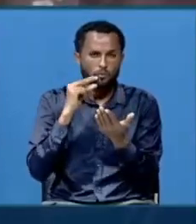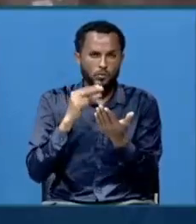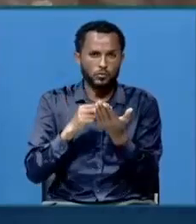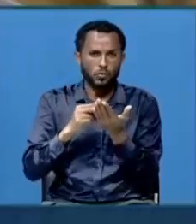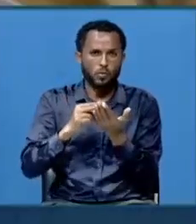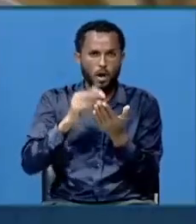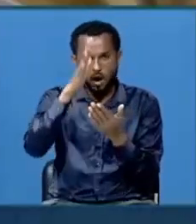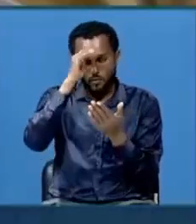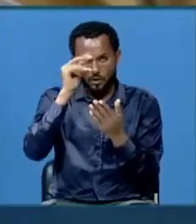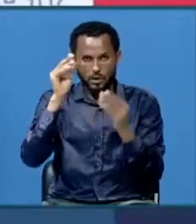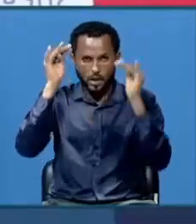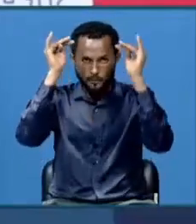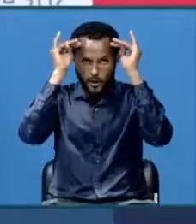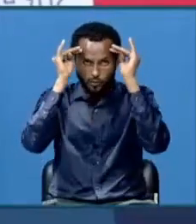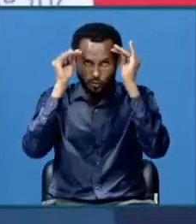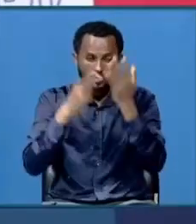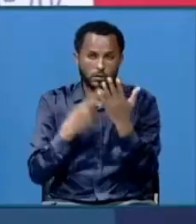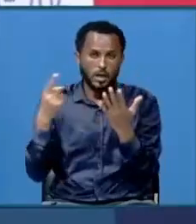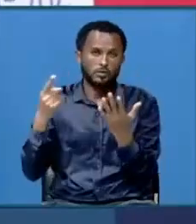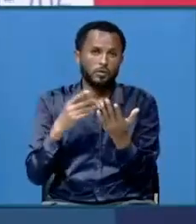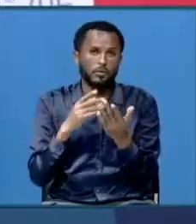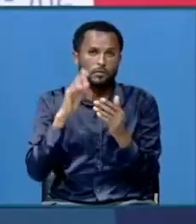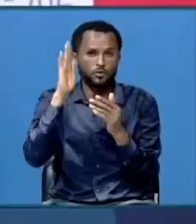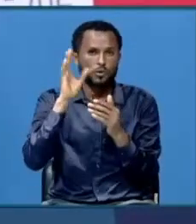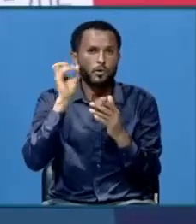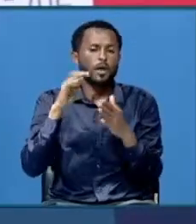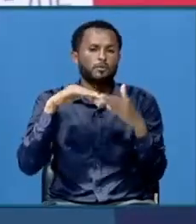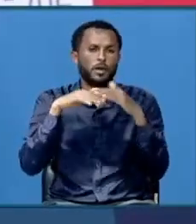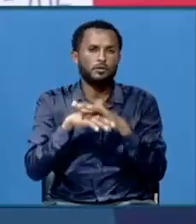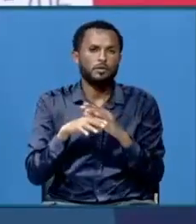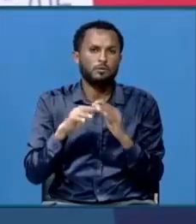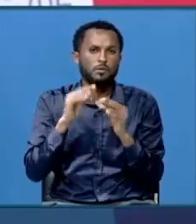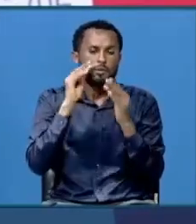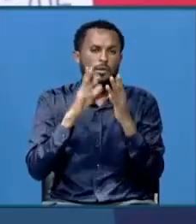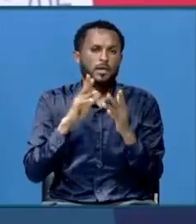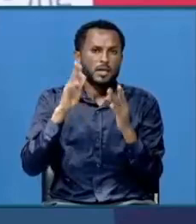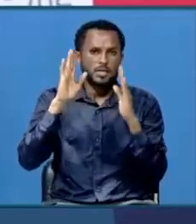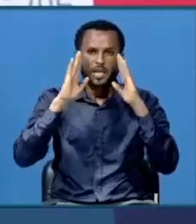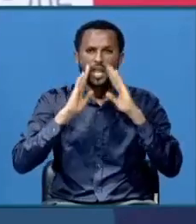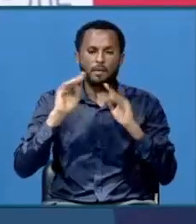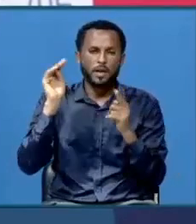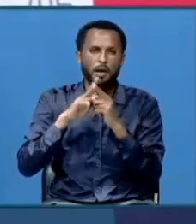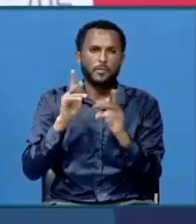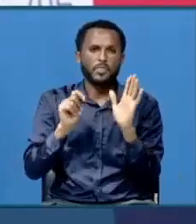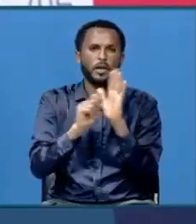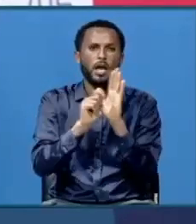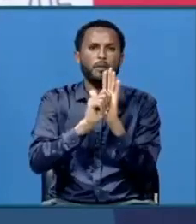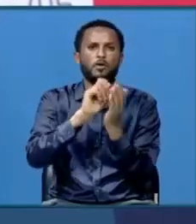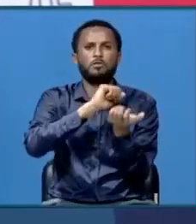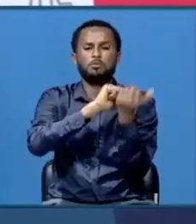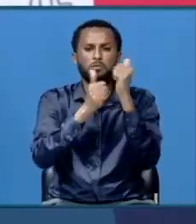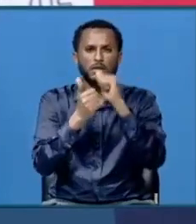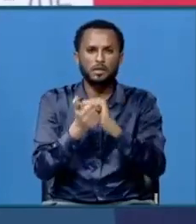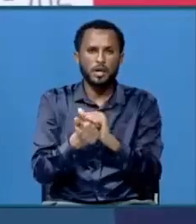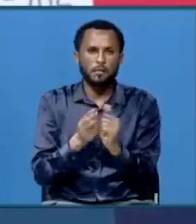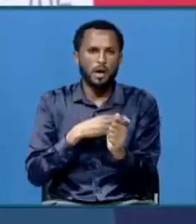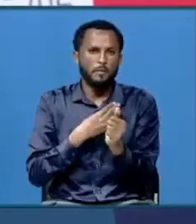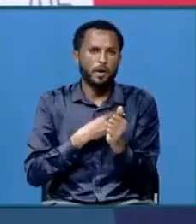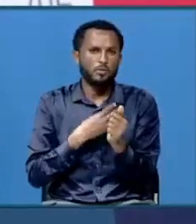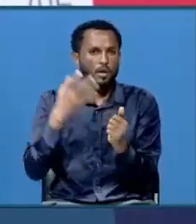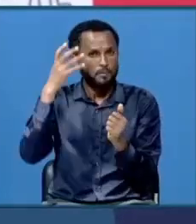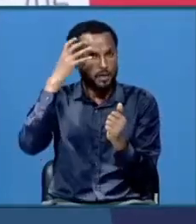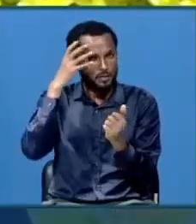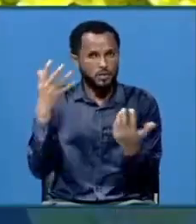ጴጥሮስ መንግስትነት ኣብ ኢድ ሸዋውያን ምስ ኣተወ ግና መንበረ ሰላማ ናብ ተኽለ ሃይማኖት ብምቕያር ሃይማኖትን መንግስትን ብሽርሒ ከም